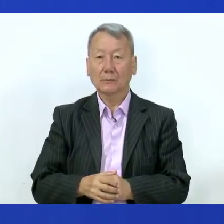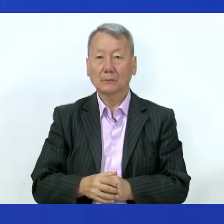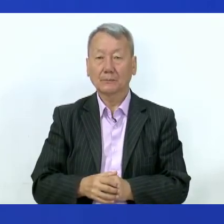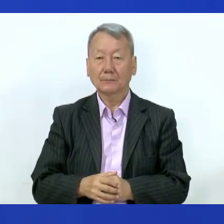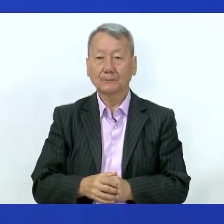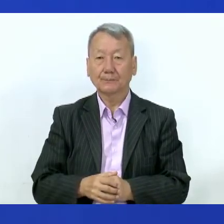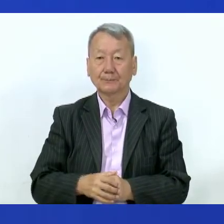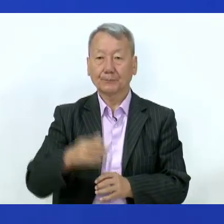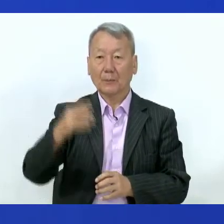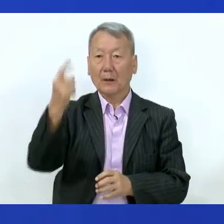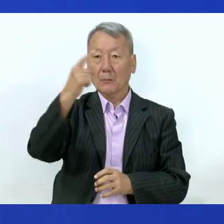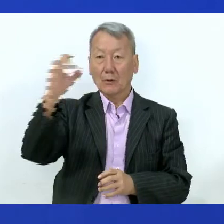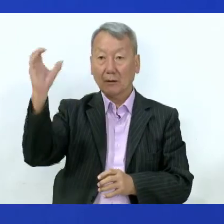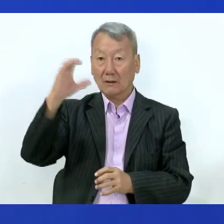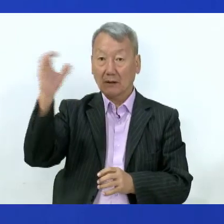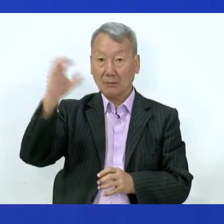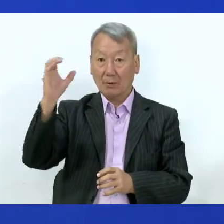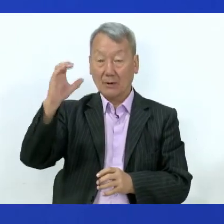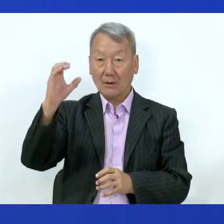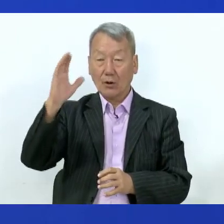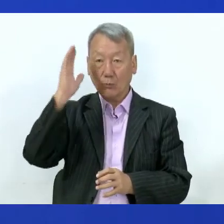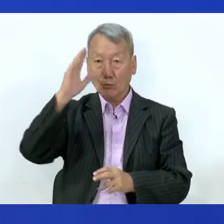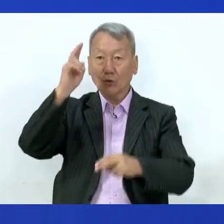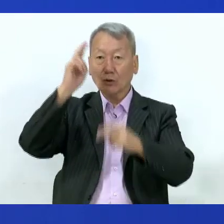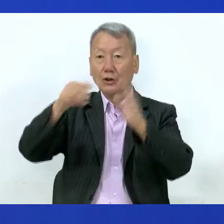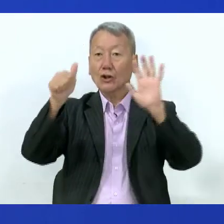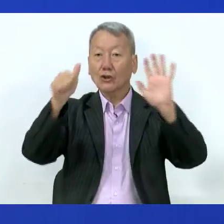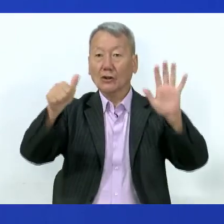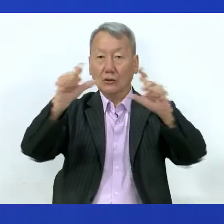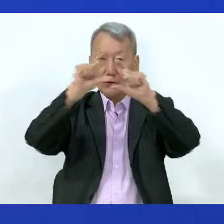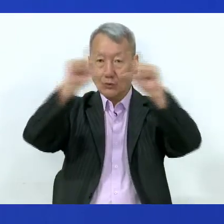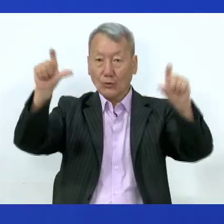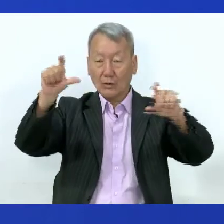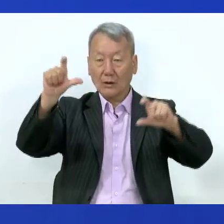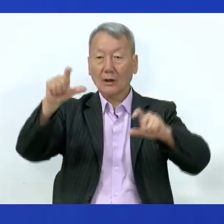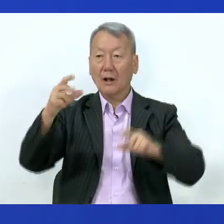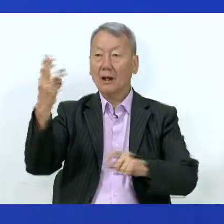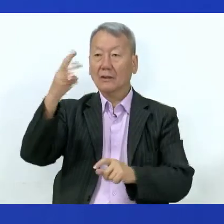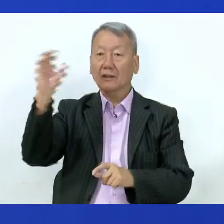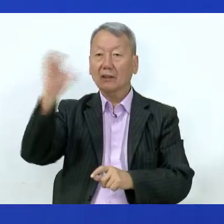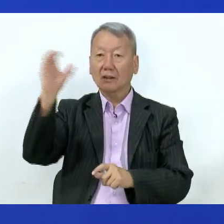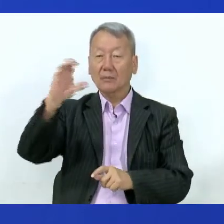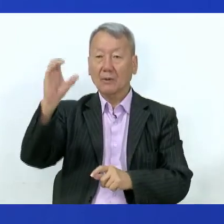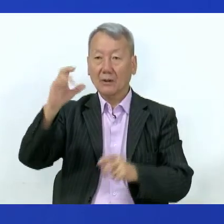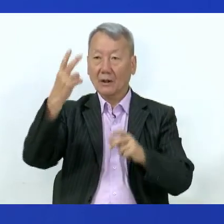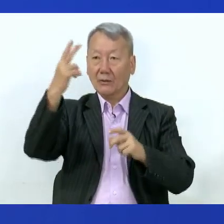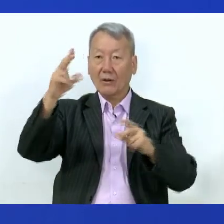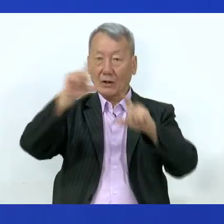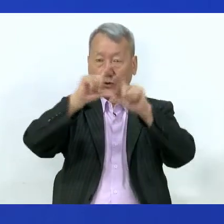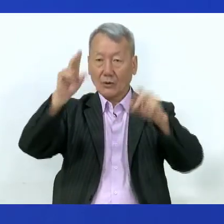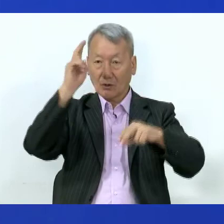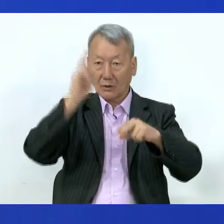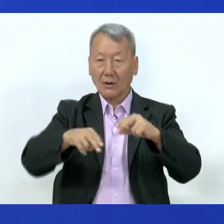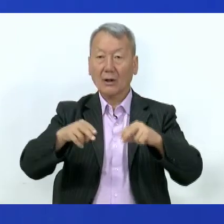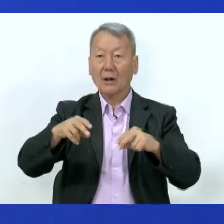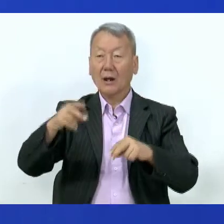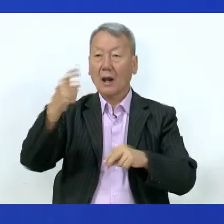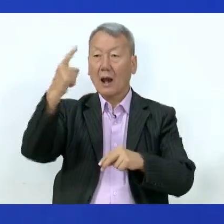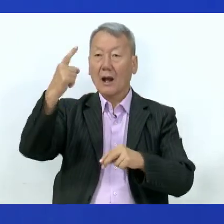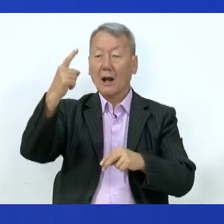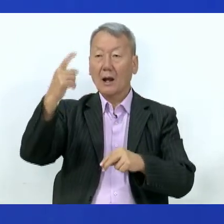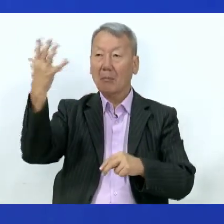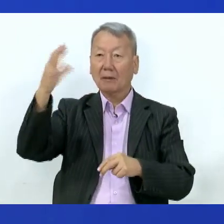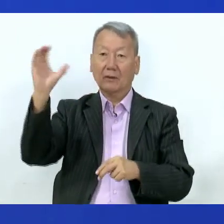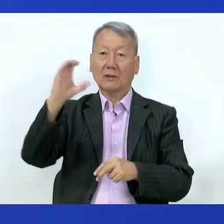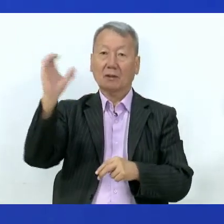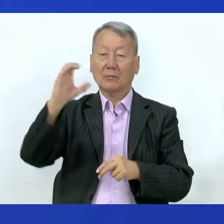1 сентября будет завершено 6 объектов, 3 сентября 2 объекта, 1 объект 5